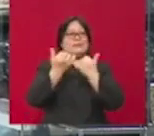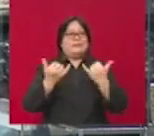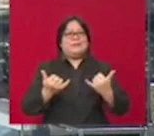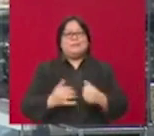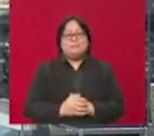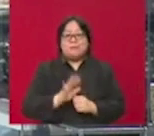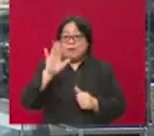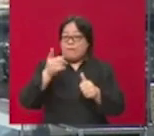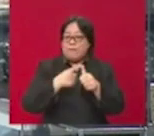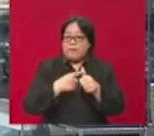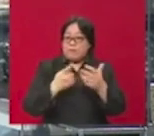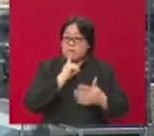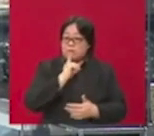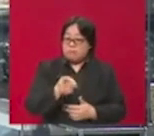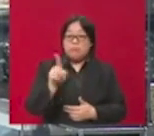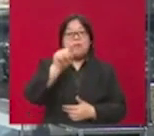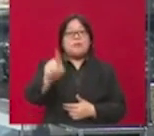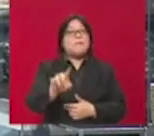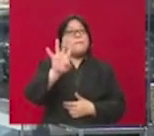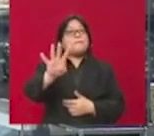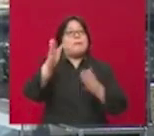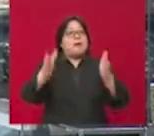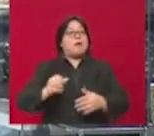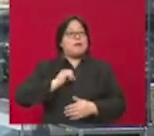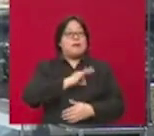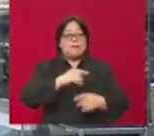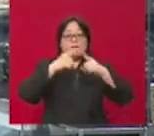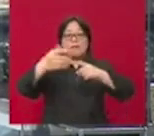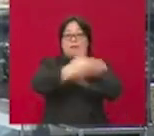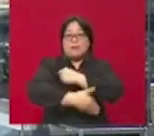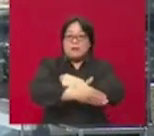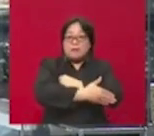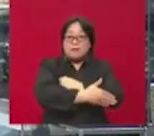begini. Pertama, apakah benar 4 orang staf Dewan Negara itu